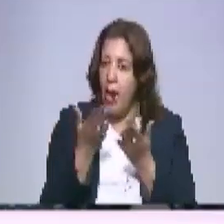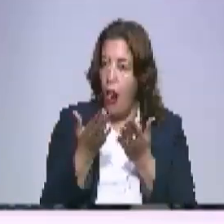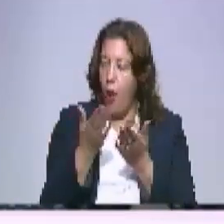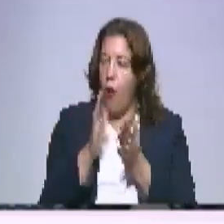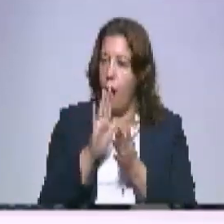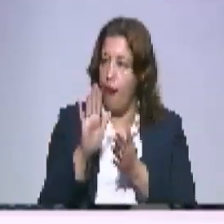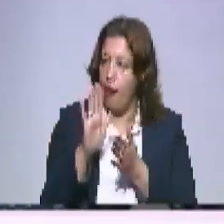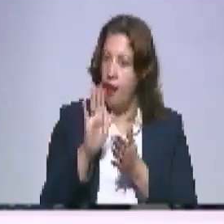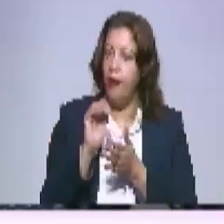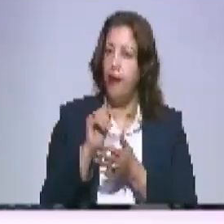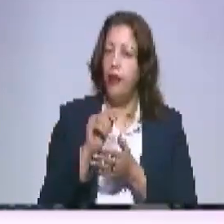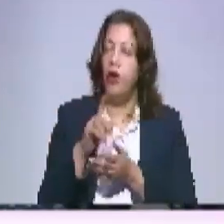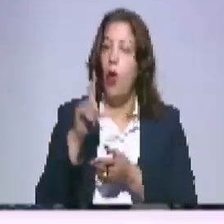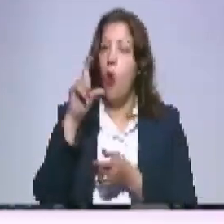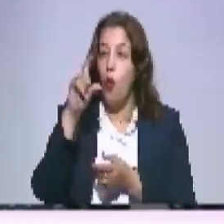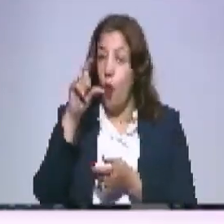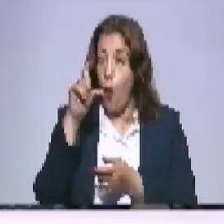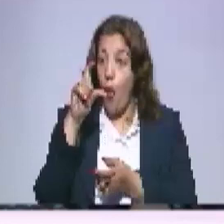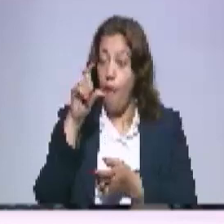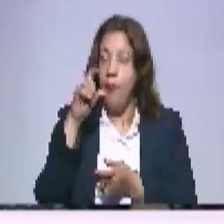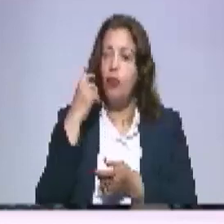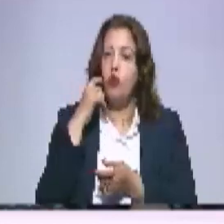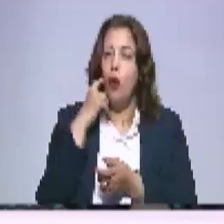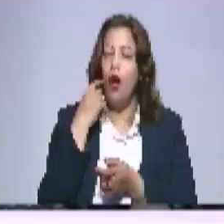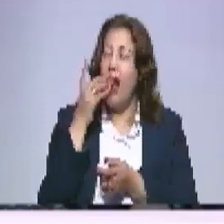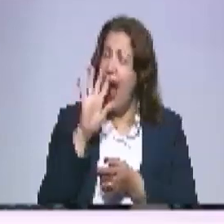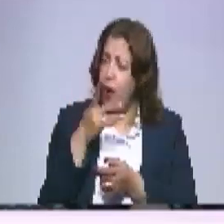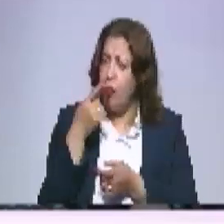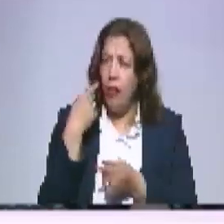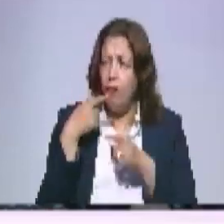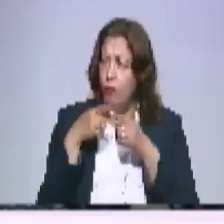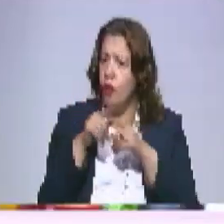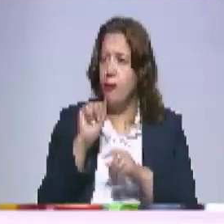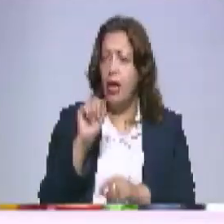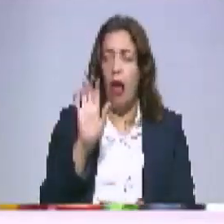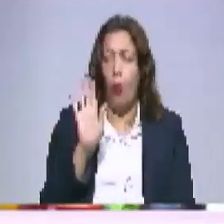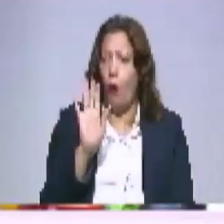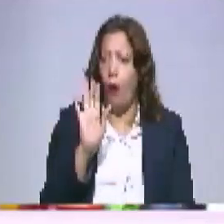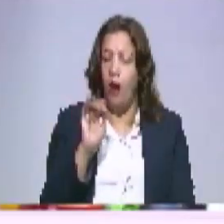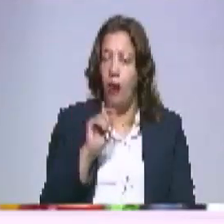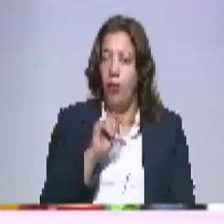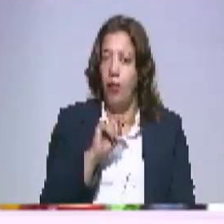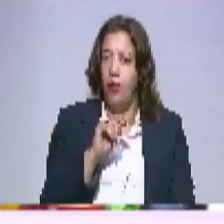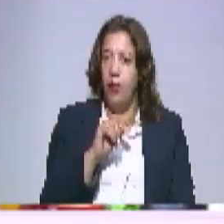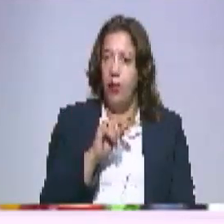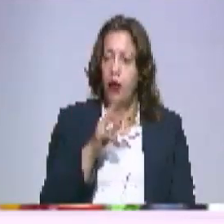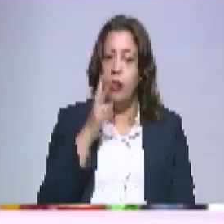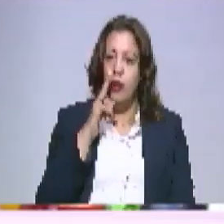عليهم كوباية سكر. عايزين بقى نطلع القرنبيط بتاعنا. طعمها تحفة.